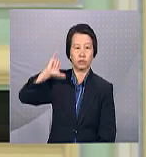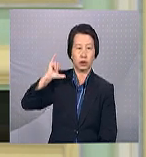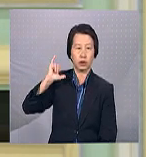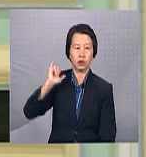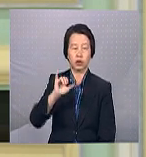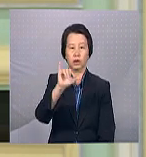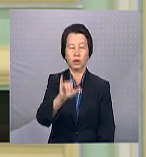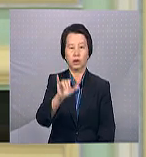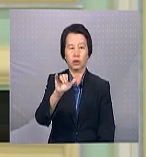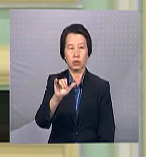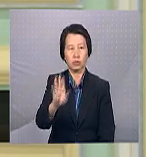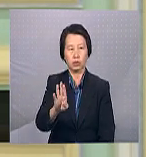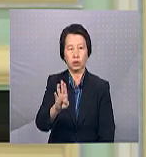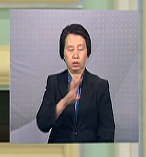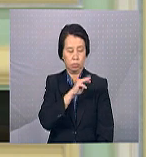Yang Berhormat